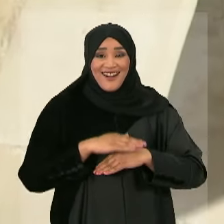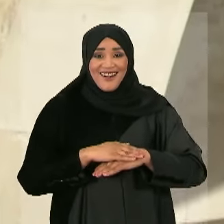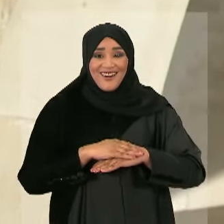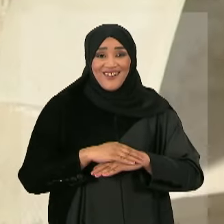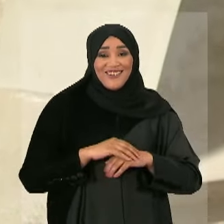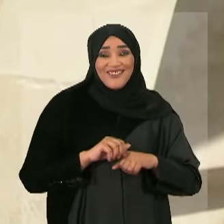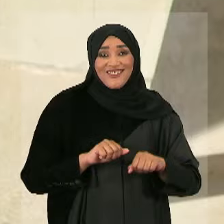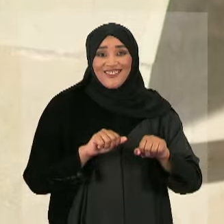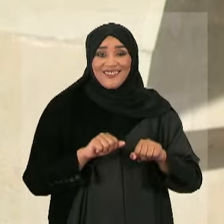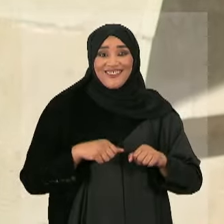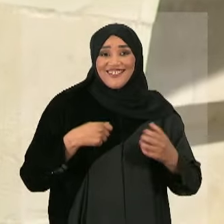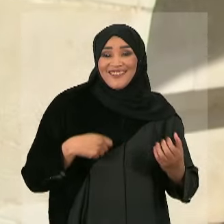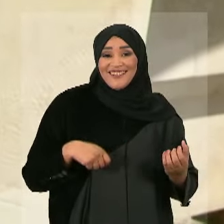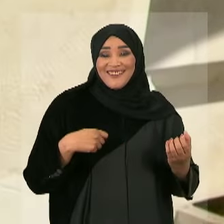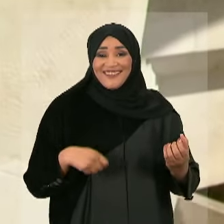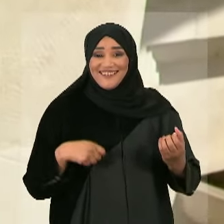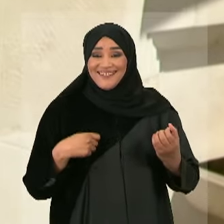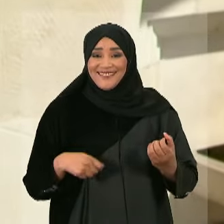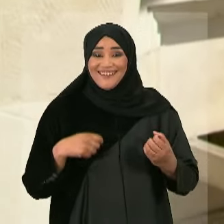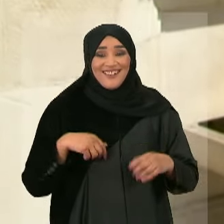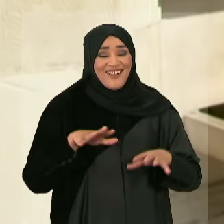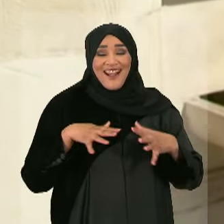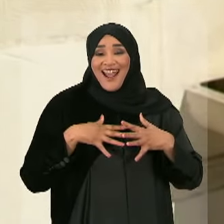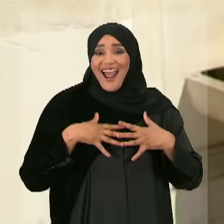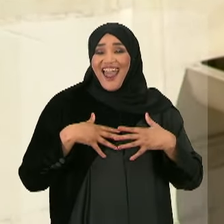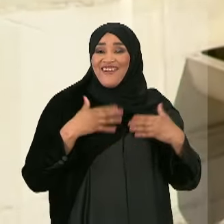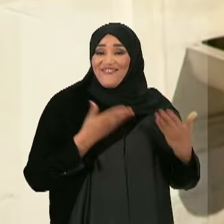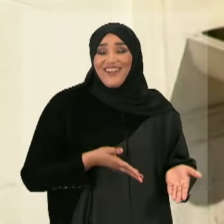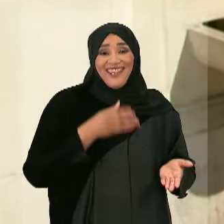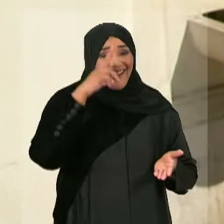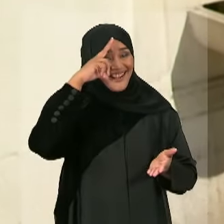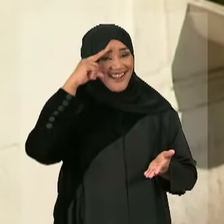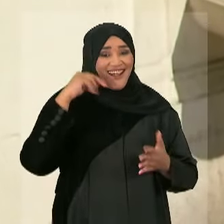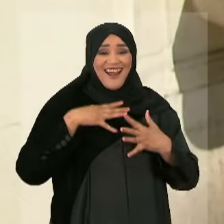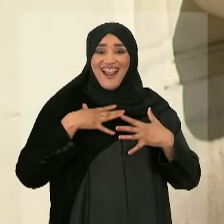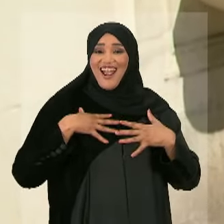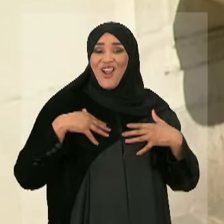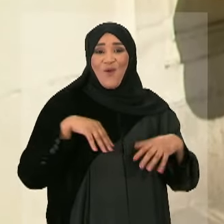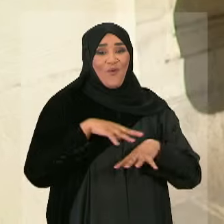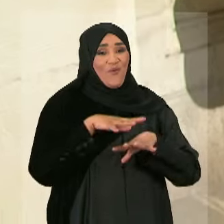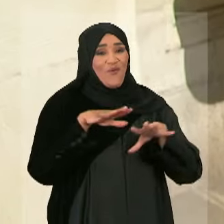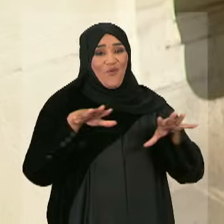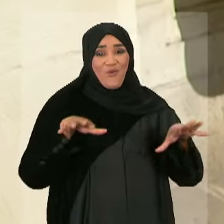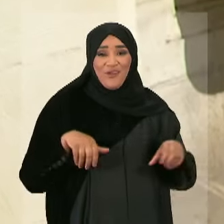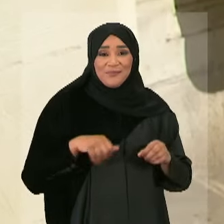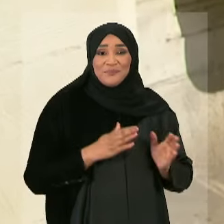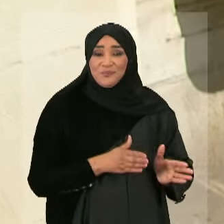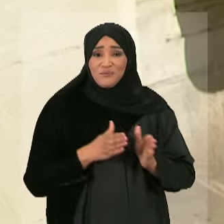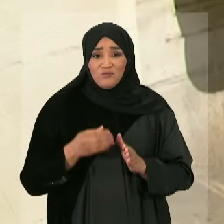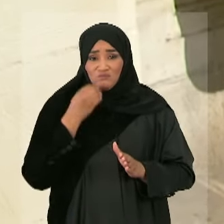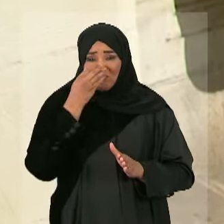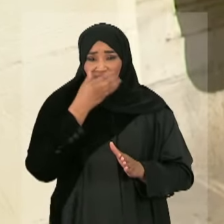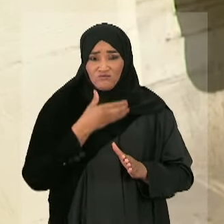كل هنا فيها. أحيانا أشعر أنه المؤامرة علينا أكبر من